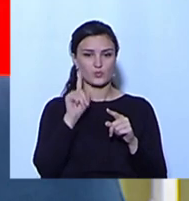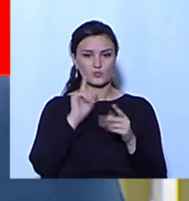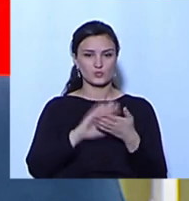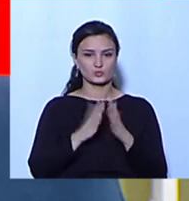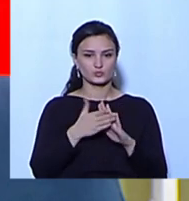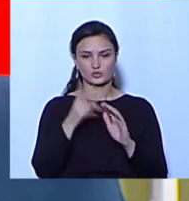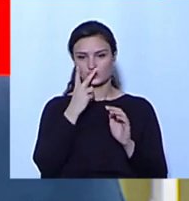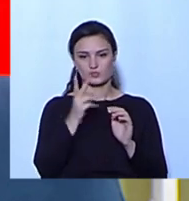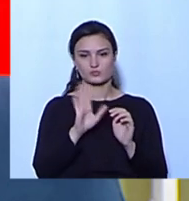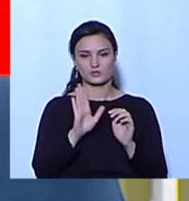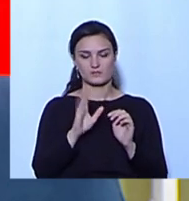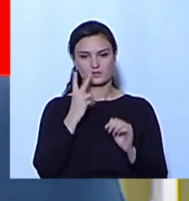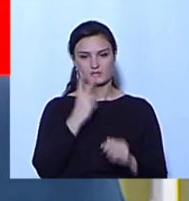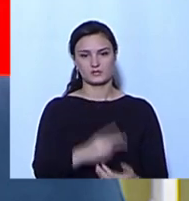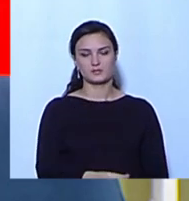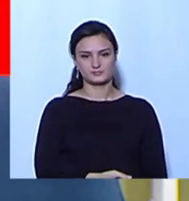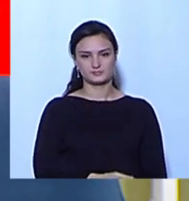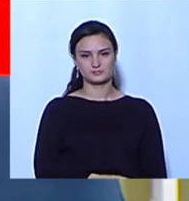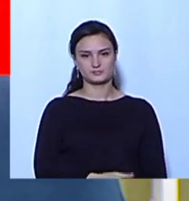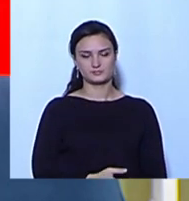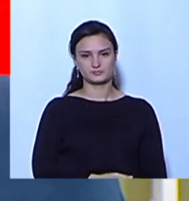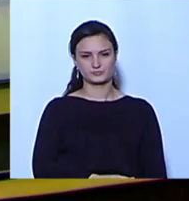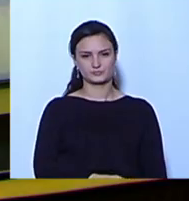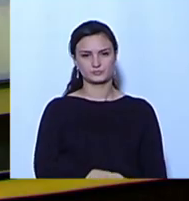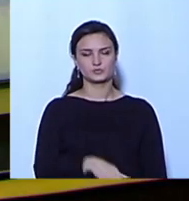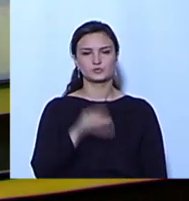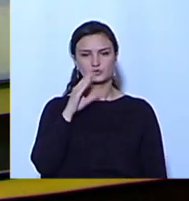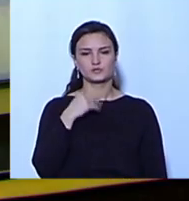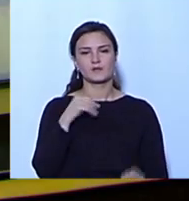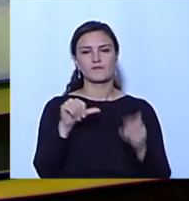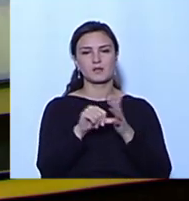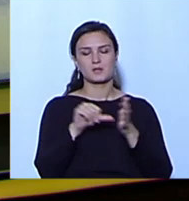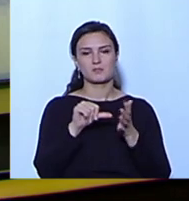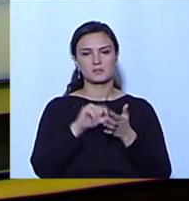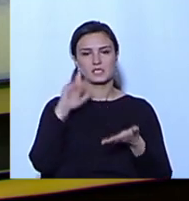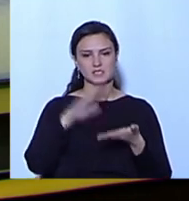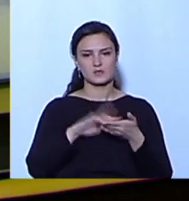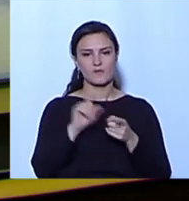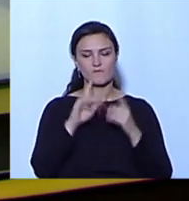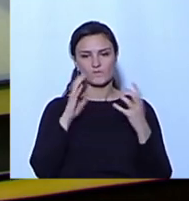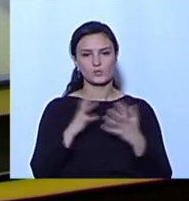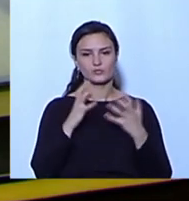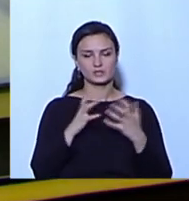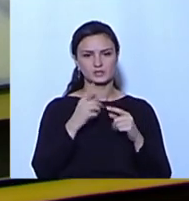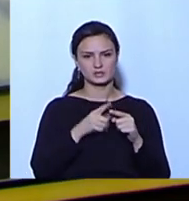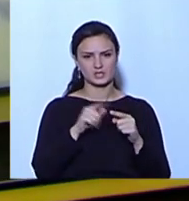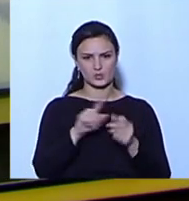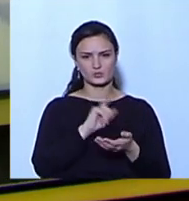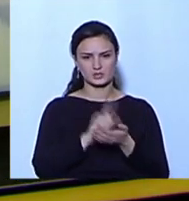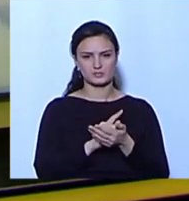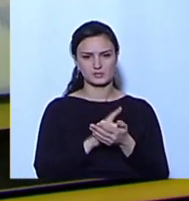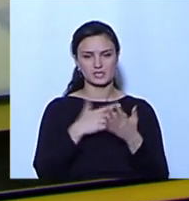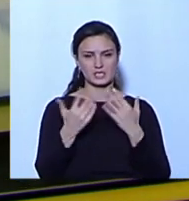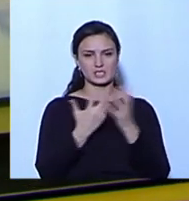კომფორტულია და შეუმჩნეველია ვიზუალურად, რაც თავარია. როდესაც ჩვენ ვეხმარებით დაცლაში და ვულით, ასე ვთქვათ, კათეტერს,